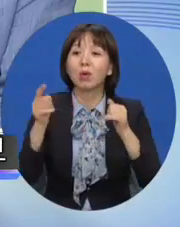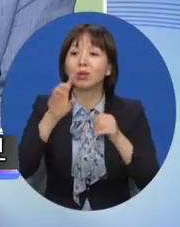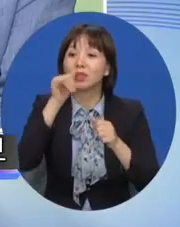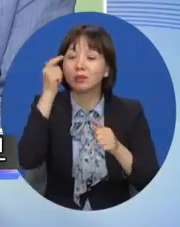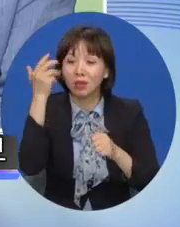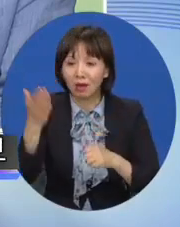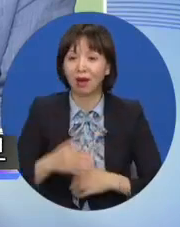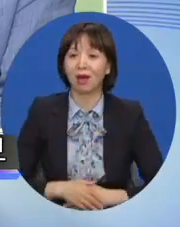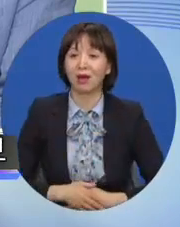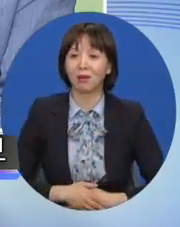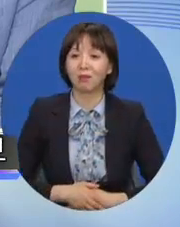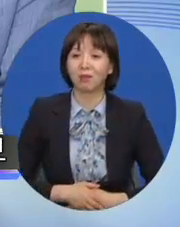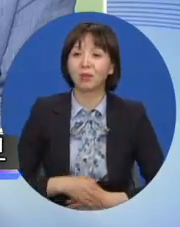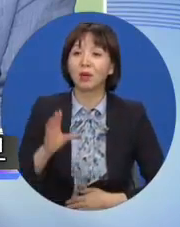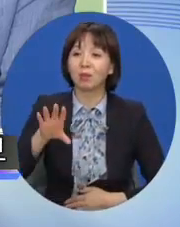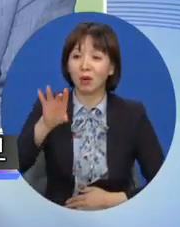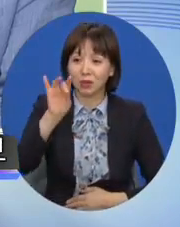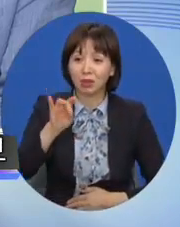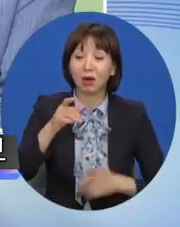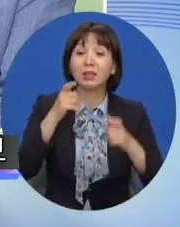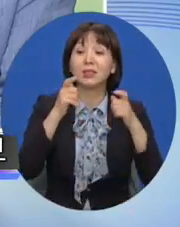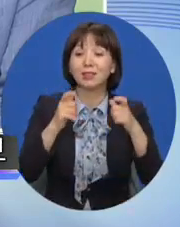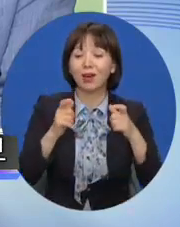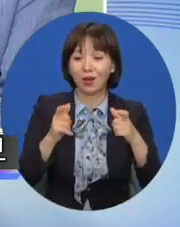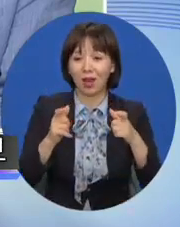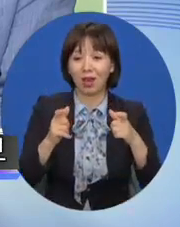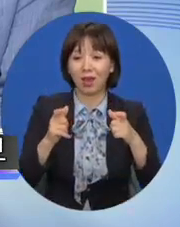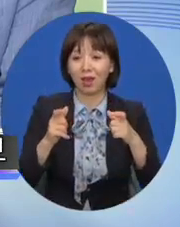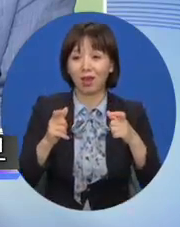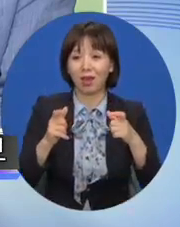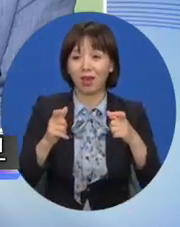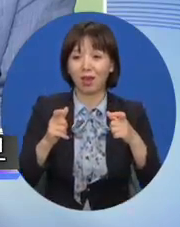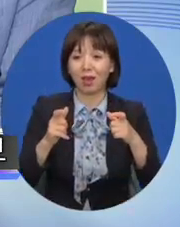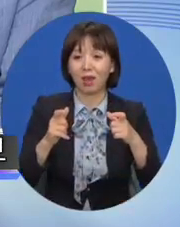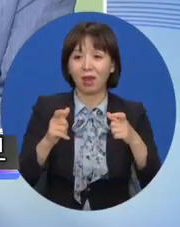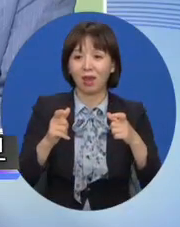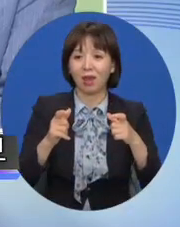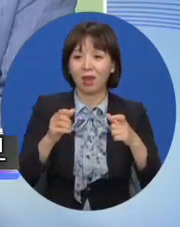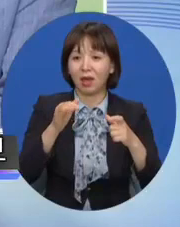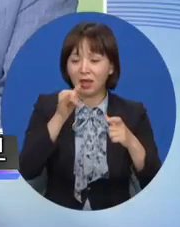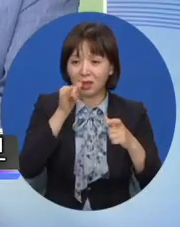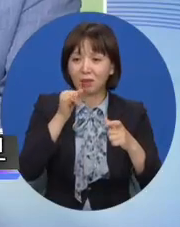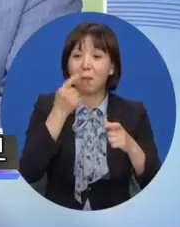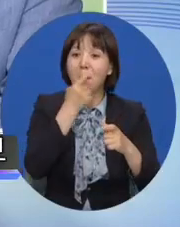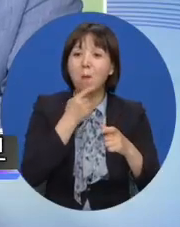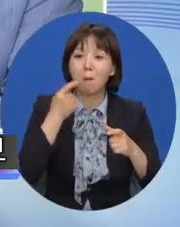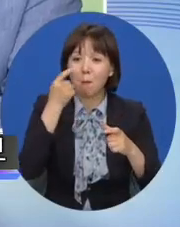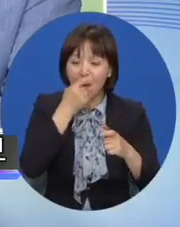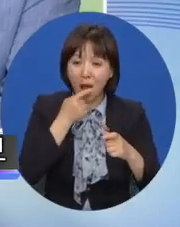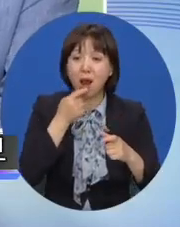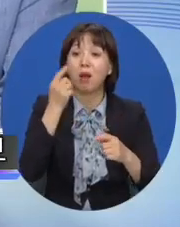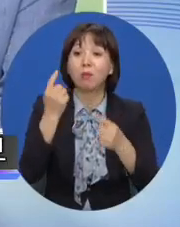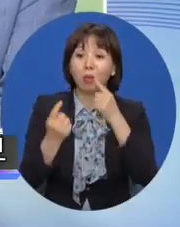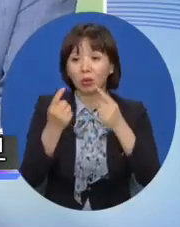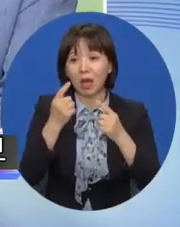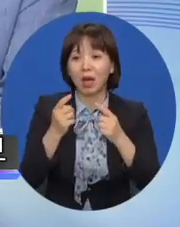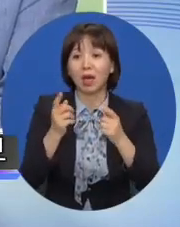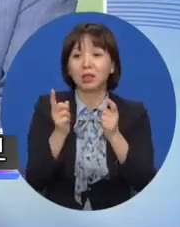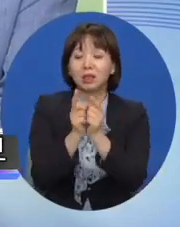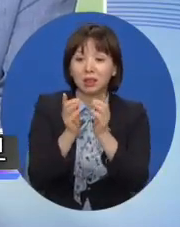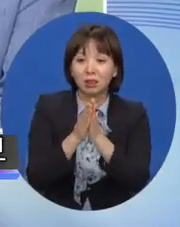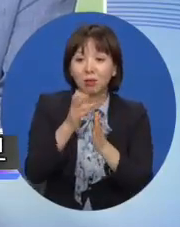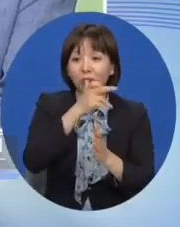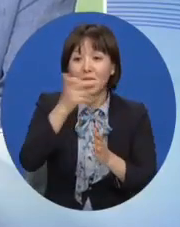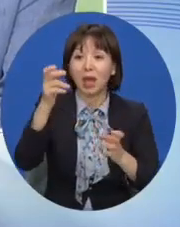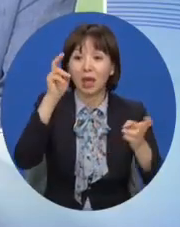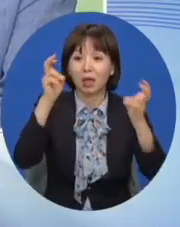마시고 우선 그 지역에는 이근규 후보가 말씀하신 논리적인 것보다는 또 실질적으로 대기업을